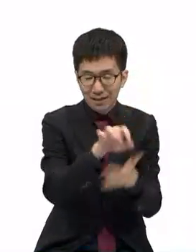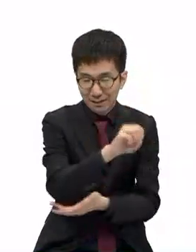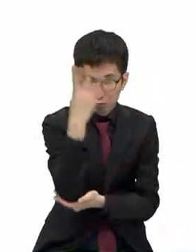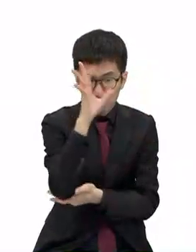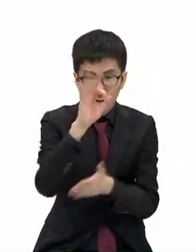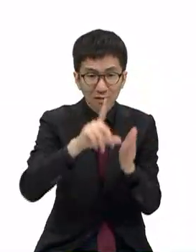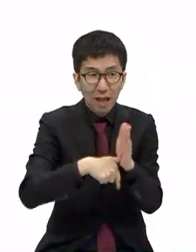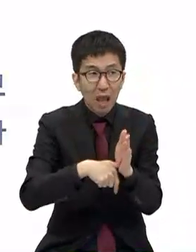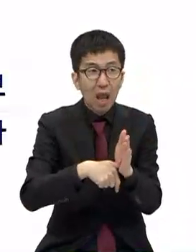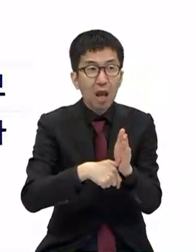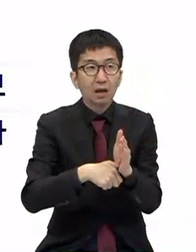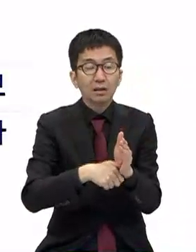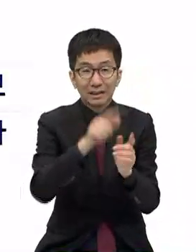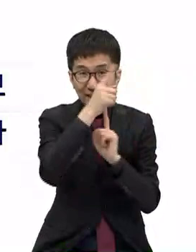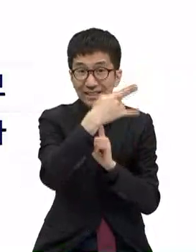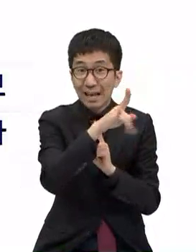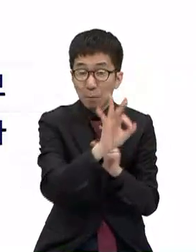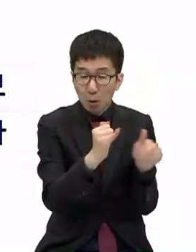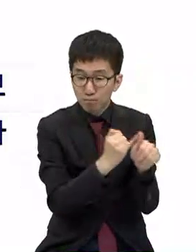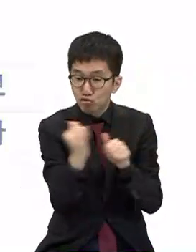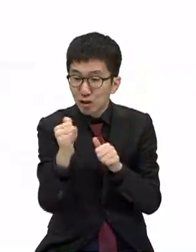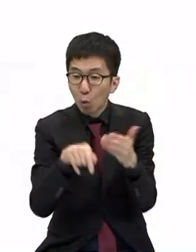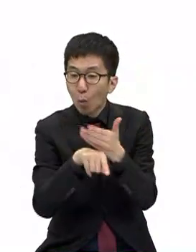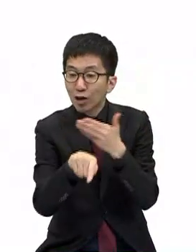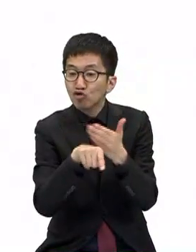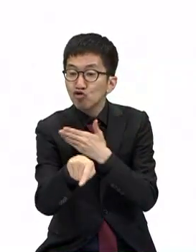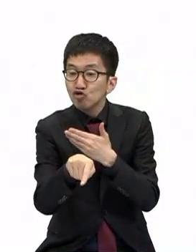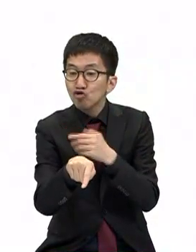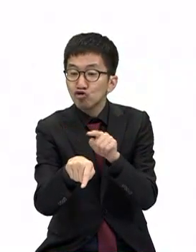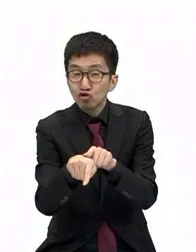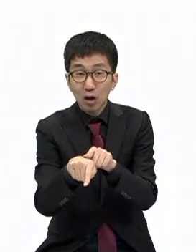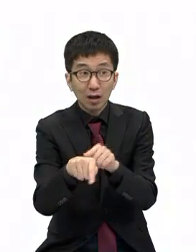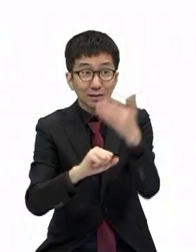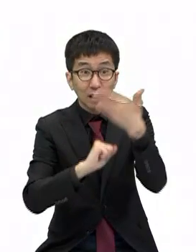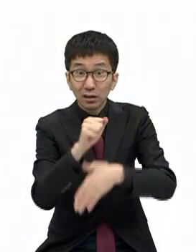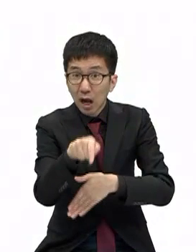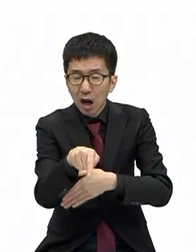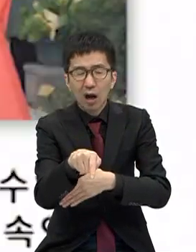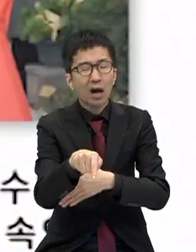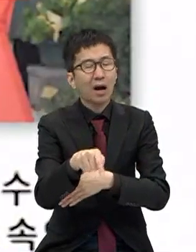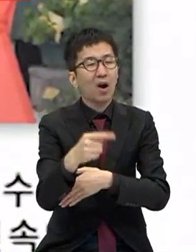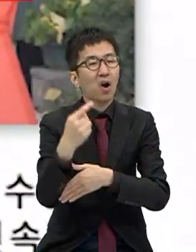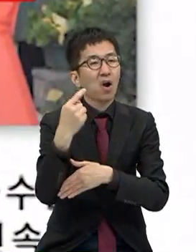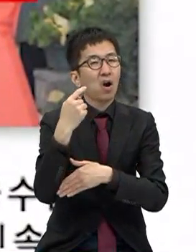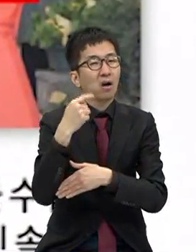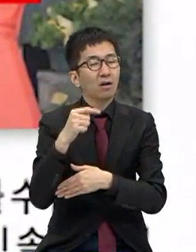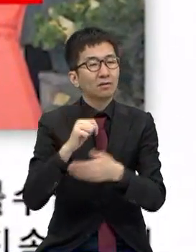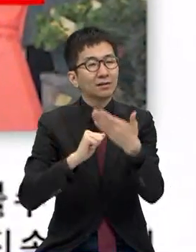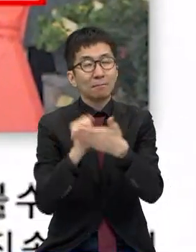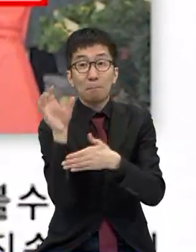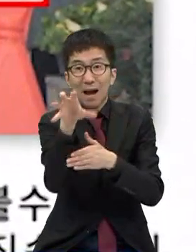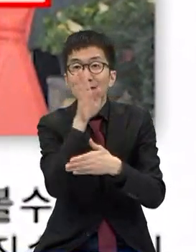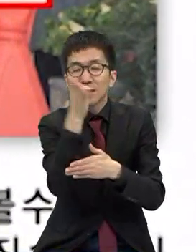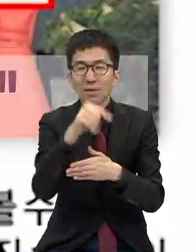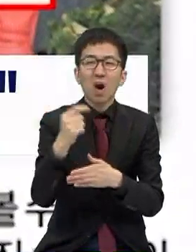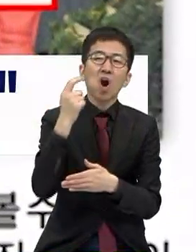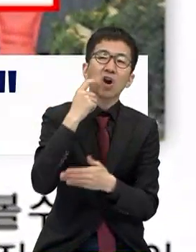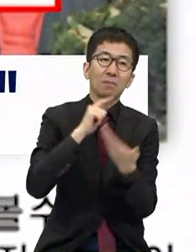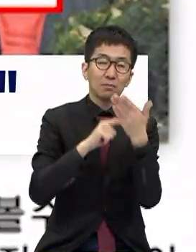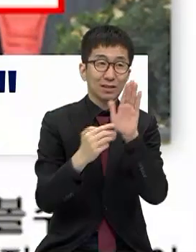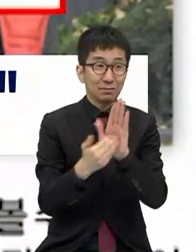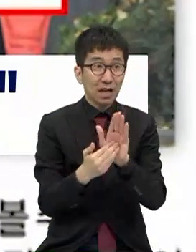부인의 외출 장면이라며 보도한 사진을 허위라고 반박했습니다. 당시 부인의 모습이라며 다른 사진도